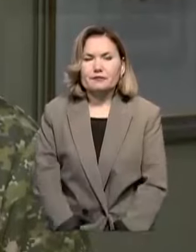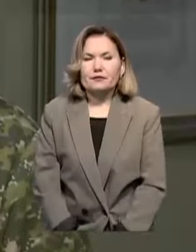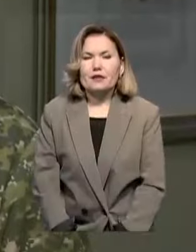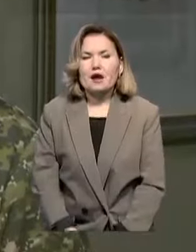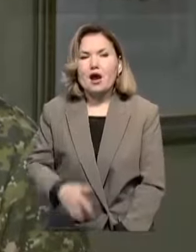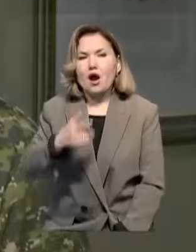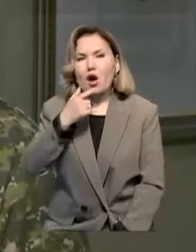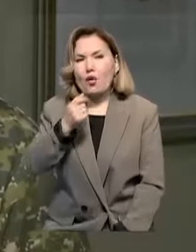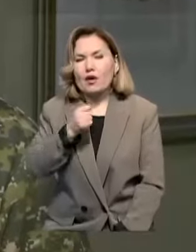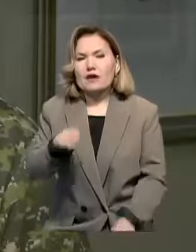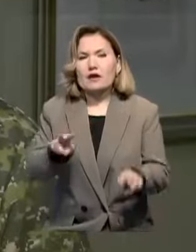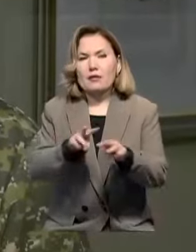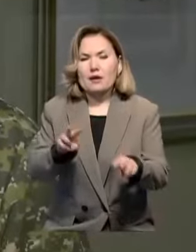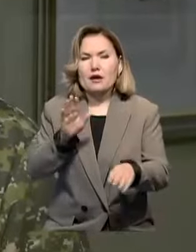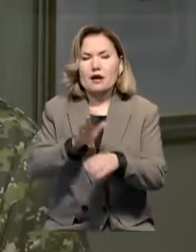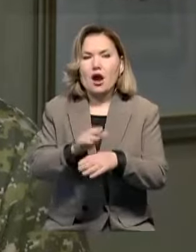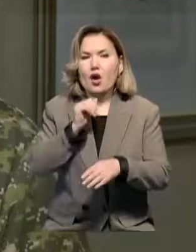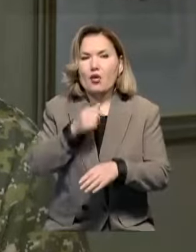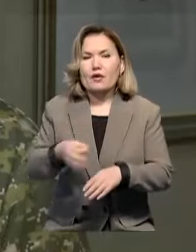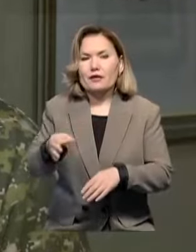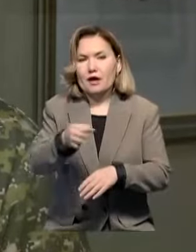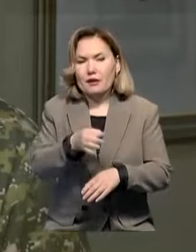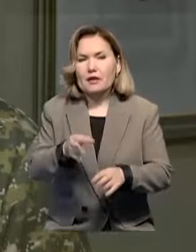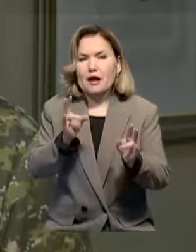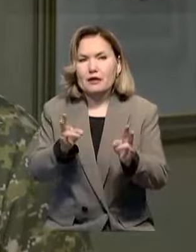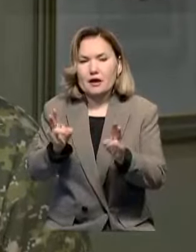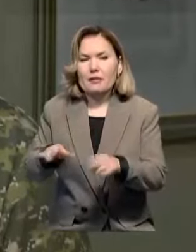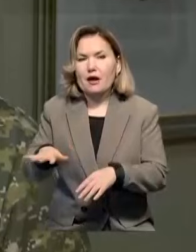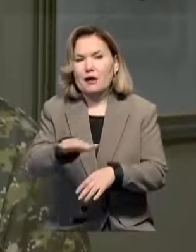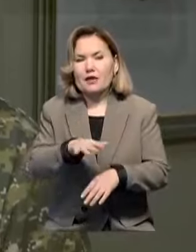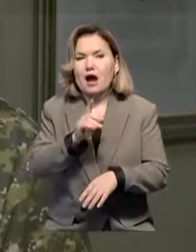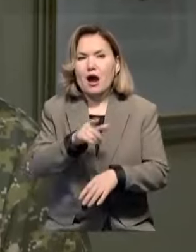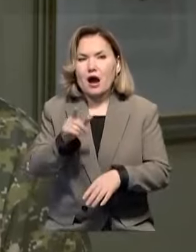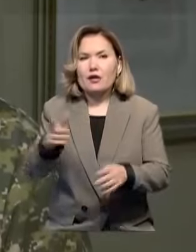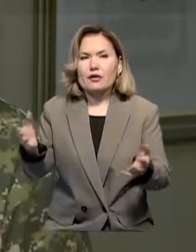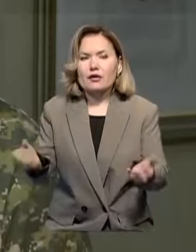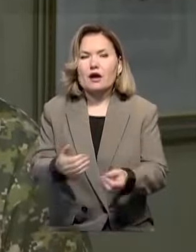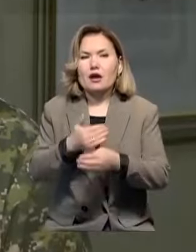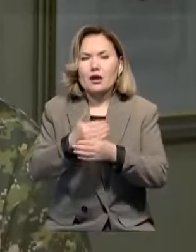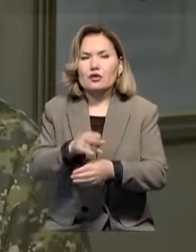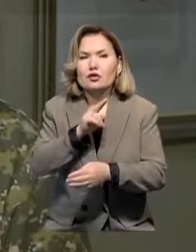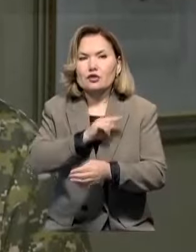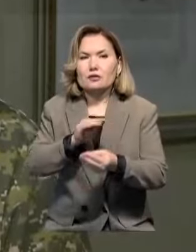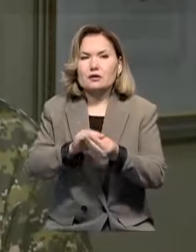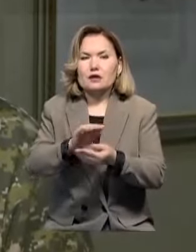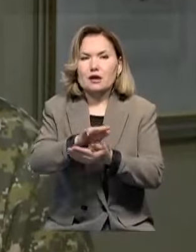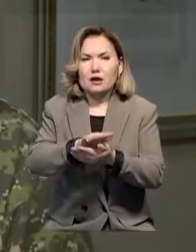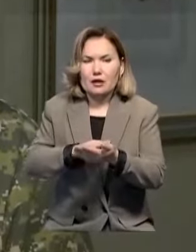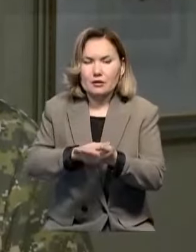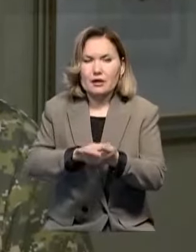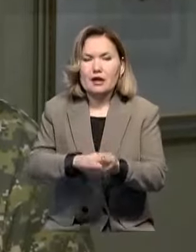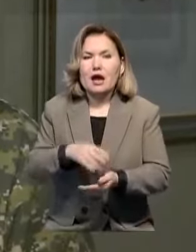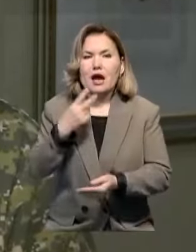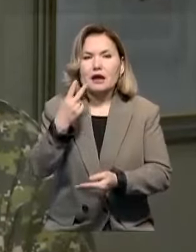Қорғаныс министрінің тапсырмасы бойынша Қостанай облысындағы апаттық аймақтардан тұрғындарды құтқару жұмыстары жалғастырылуда.